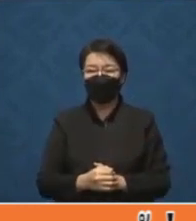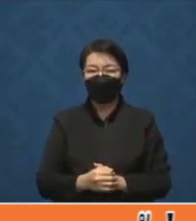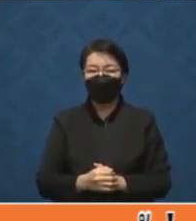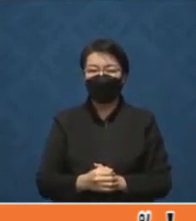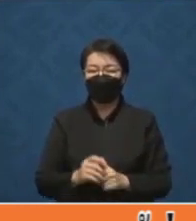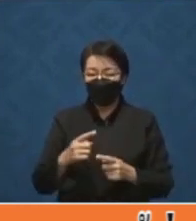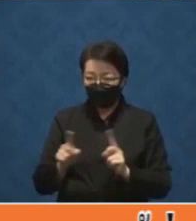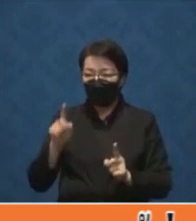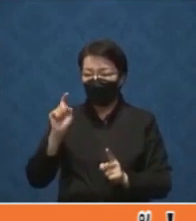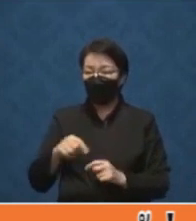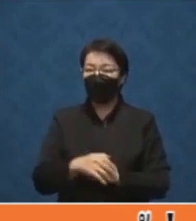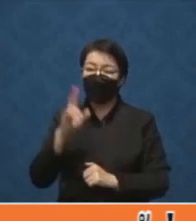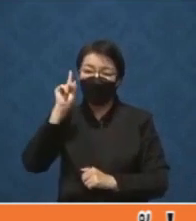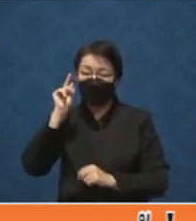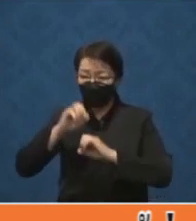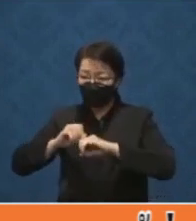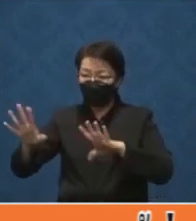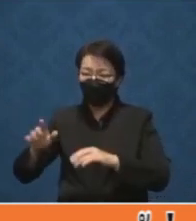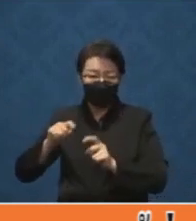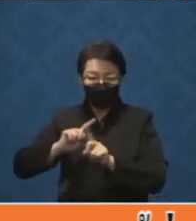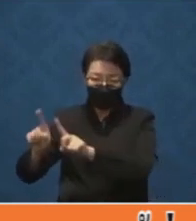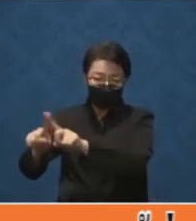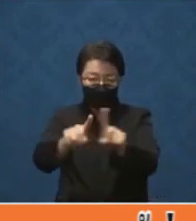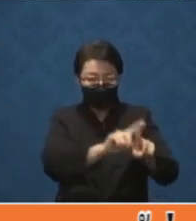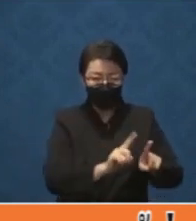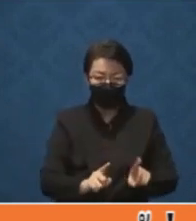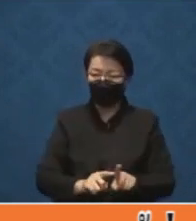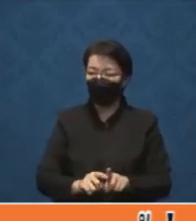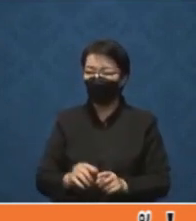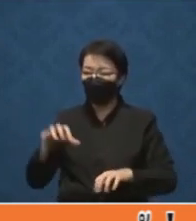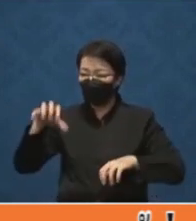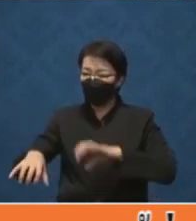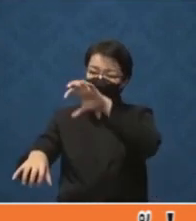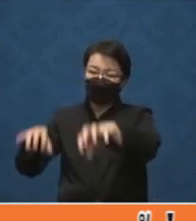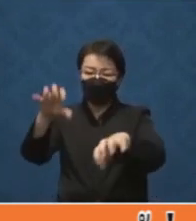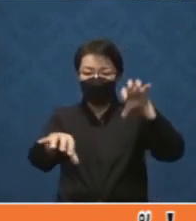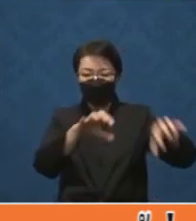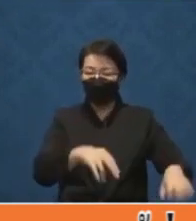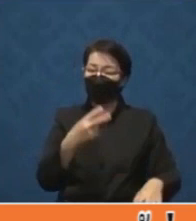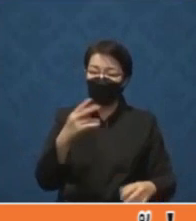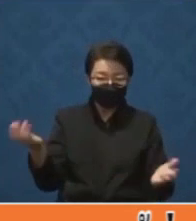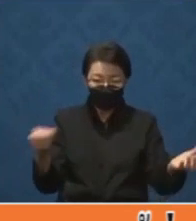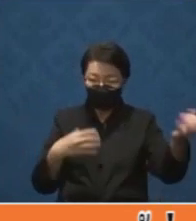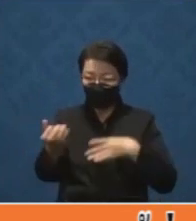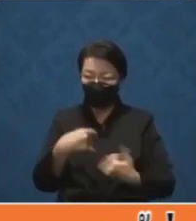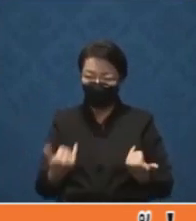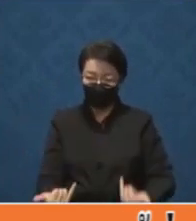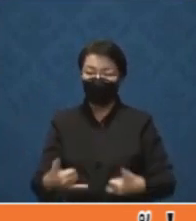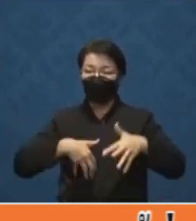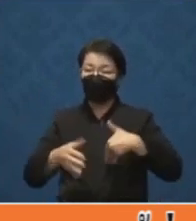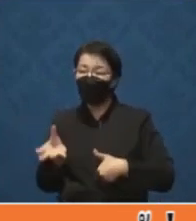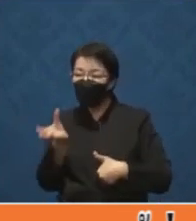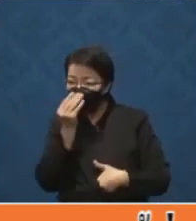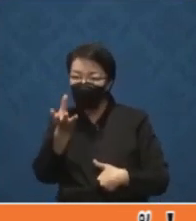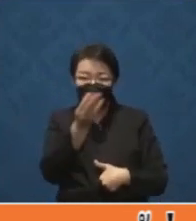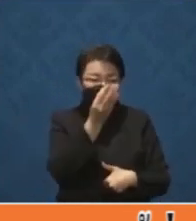ไม่รู้อะไรเท่านั้นแต่ต้องเป็นข้อมูลข่าวสารที่รอบด้านมาจากหลายภาคส่วนที่เห็นในหลายแง่มุม